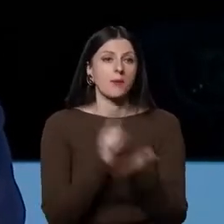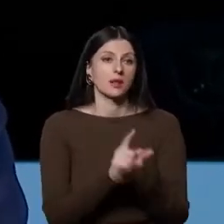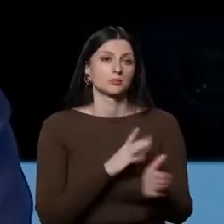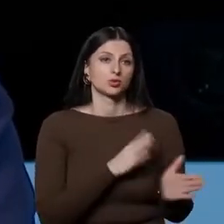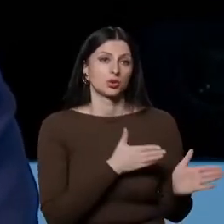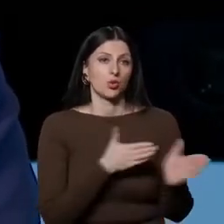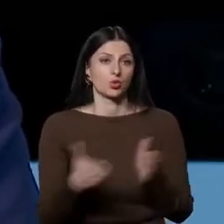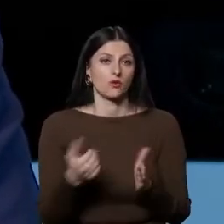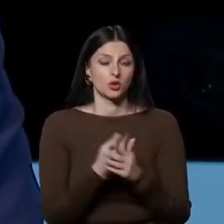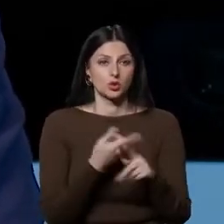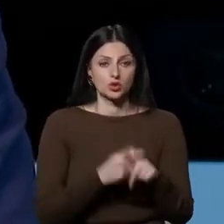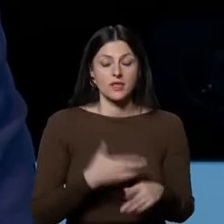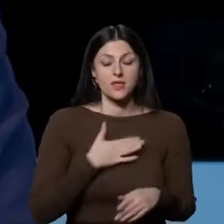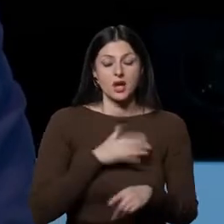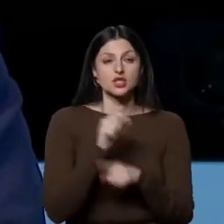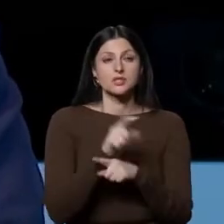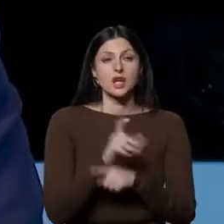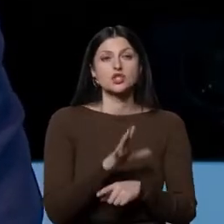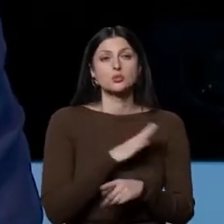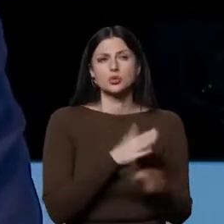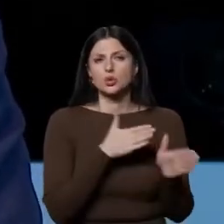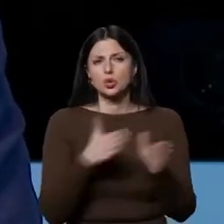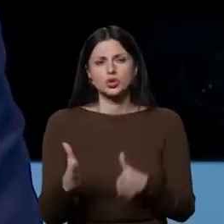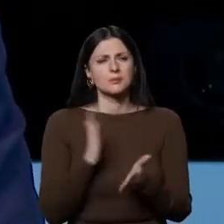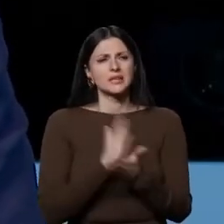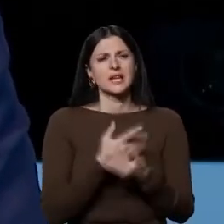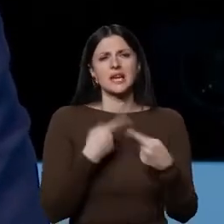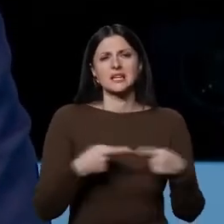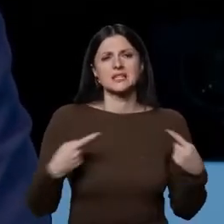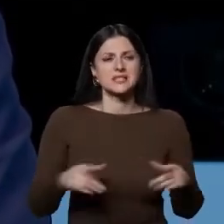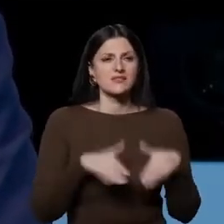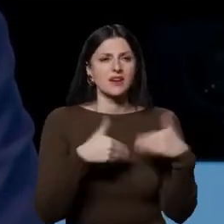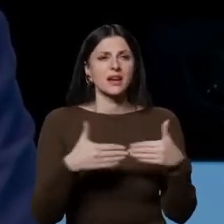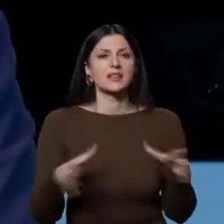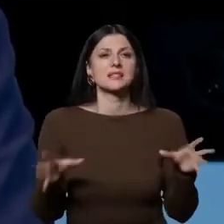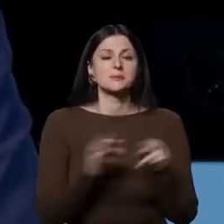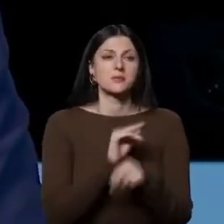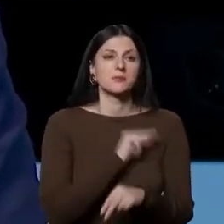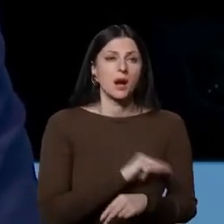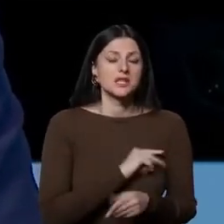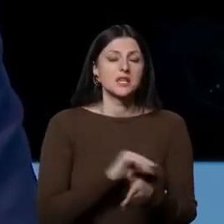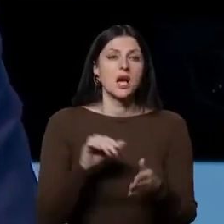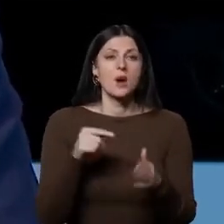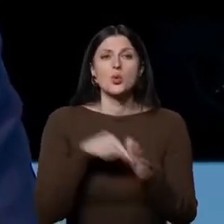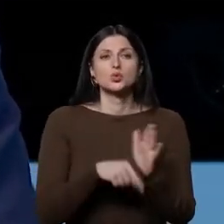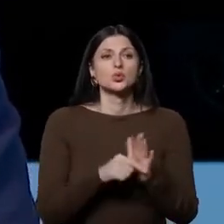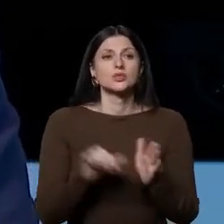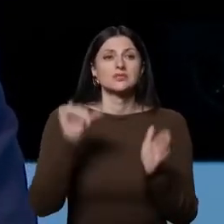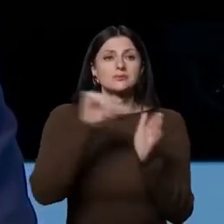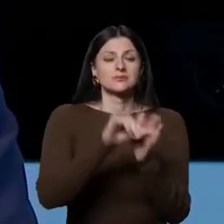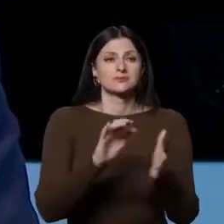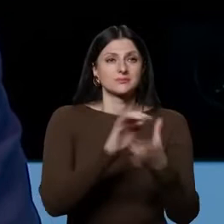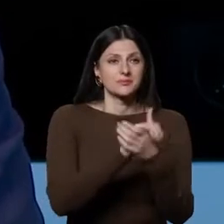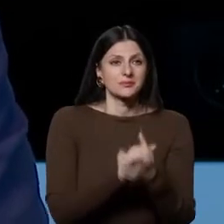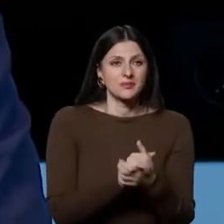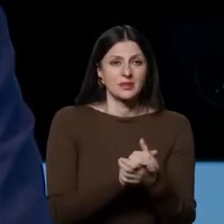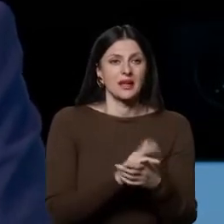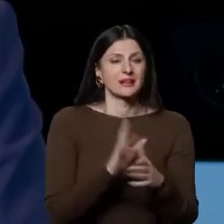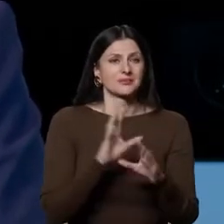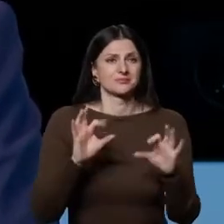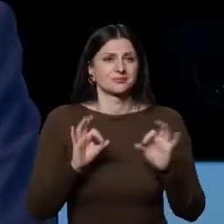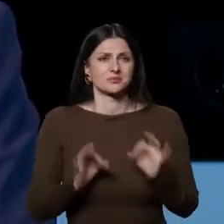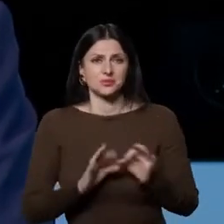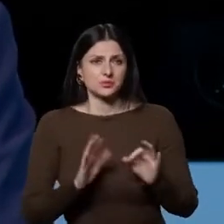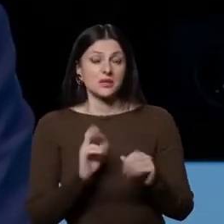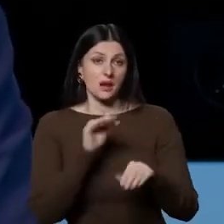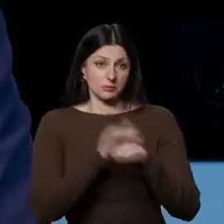Тому наша задача – бути готовими. Є різні варіанти співпраці. По суті, бути членами Альянсу де-факто, не де-юре. Але нам